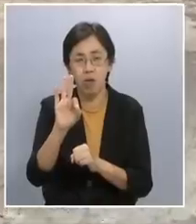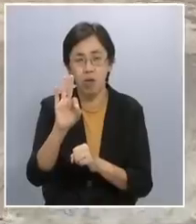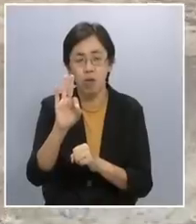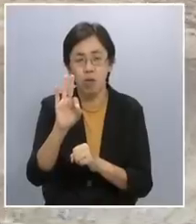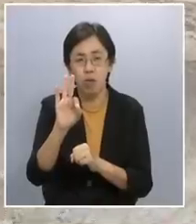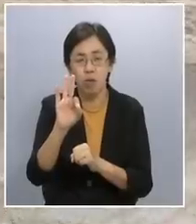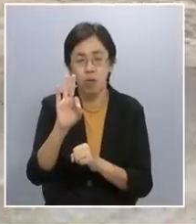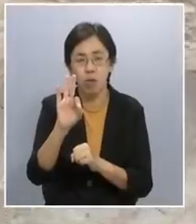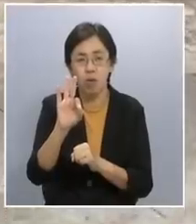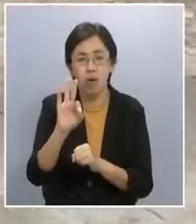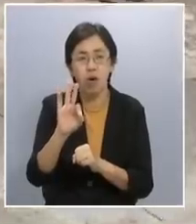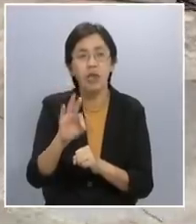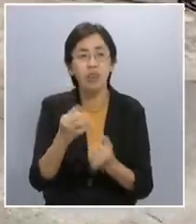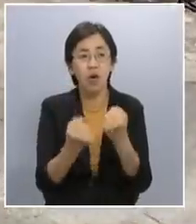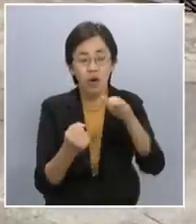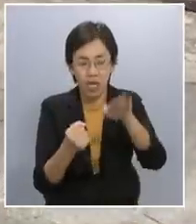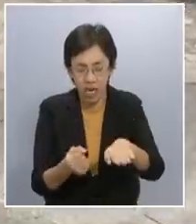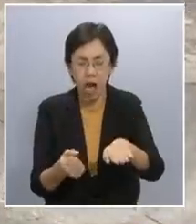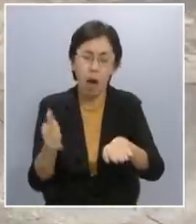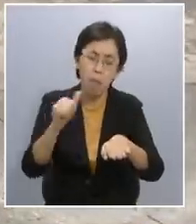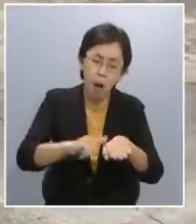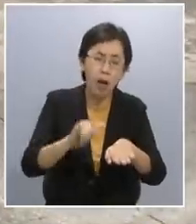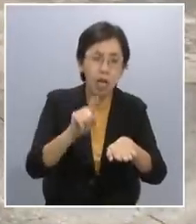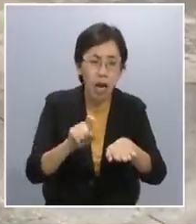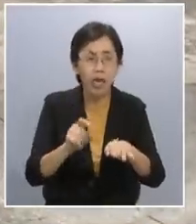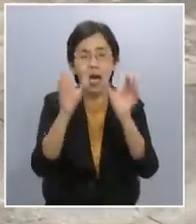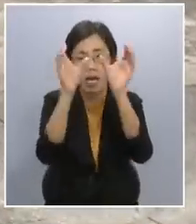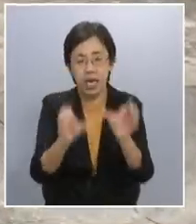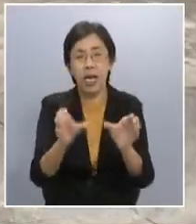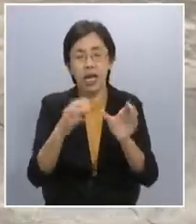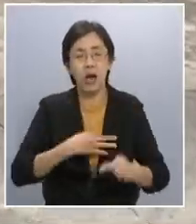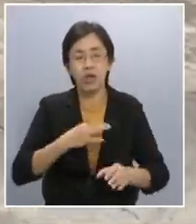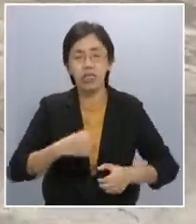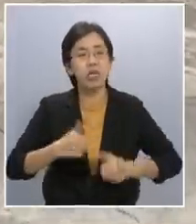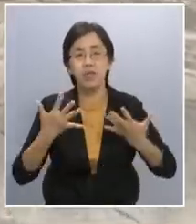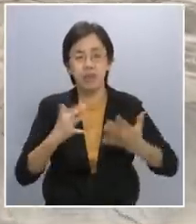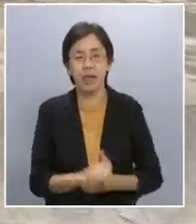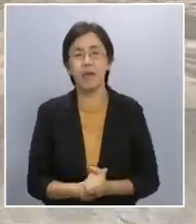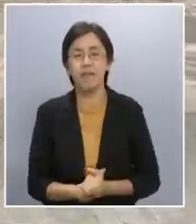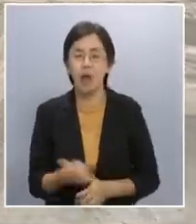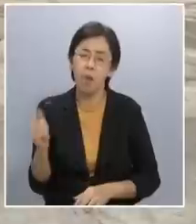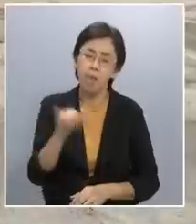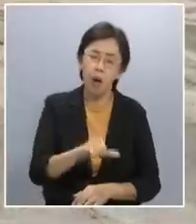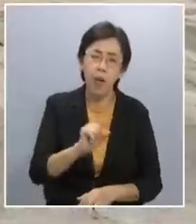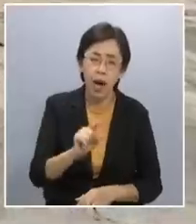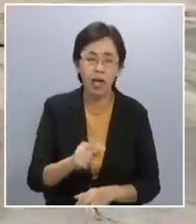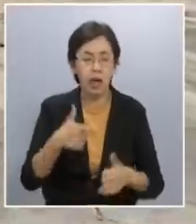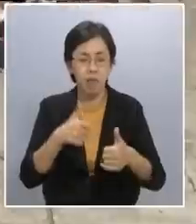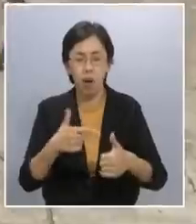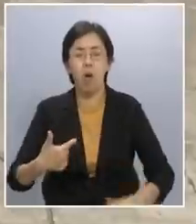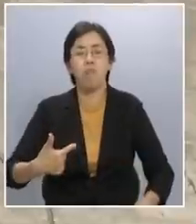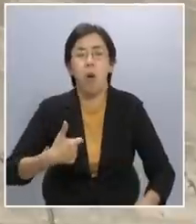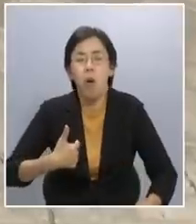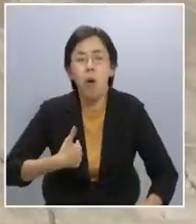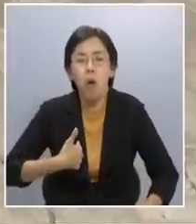ที่หน้าบ้านข้างรถยนต์ส่วนตัวใส่กางเกงขายาวตัวเดียวครับไม่สวมเสื้อสภาพศพเนี่ยนะฮะถูกยิงเข้าที่หน้าอกขวา1